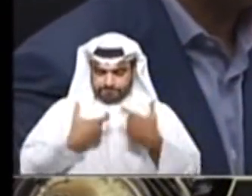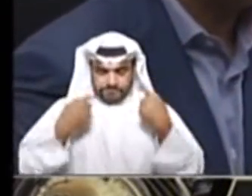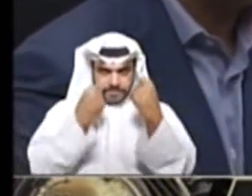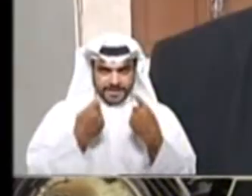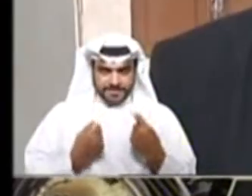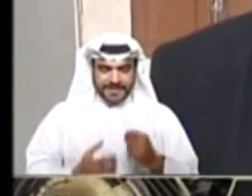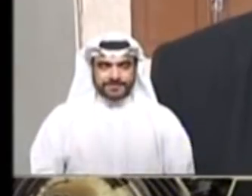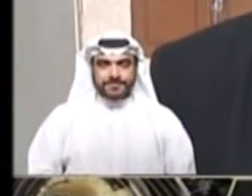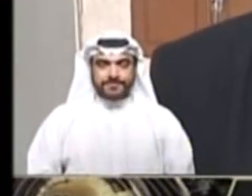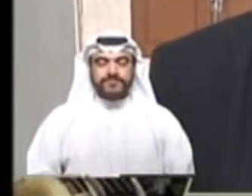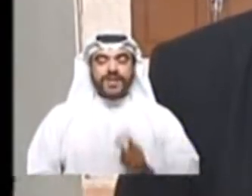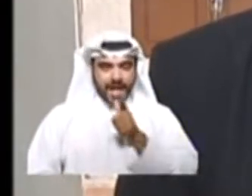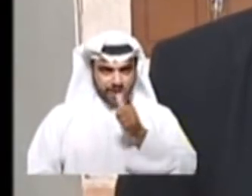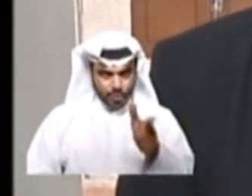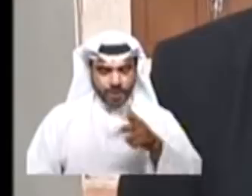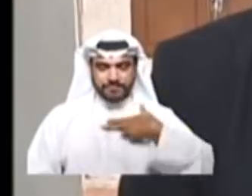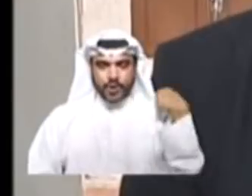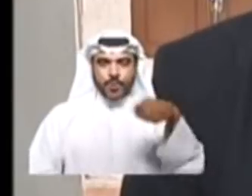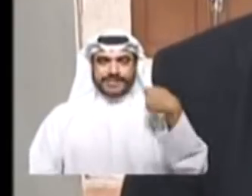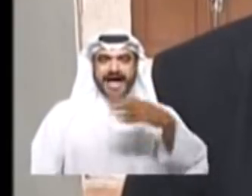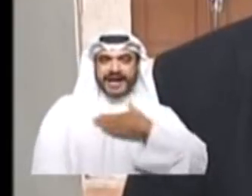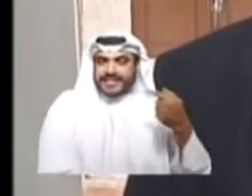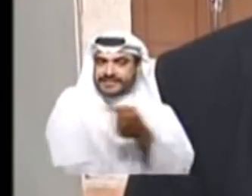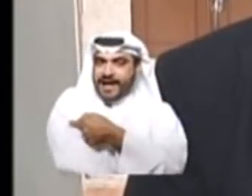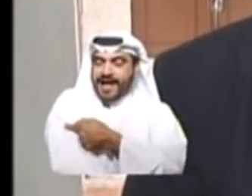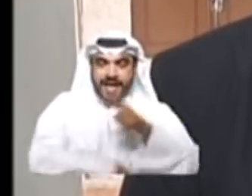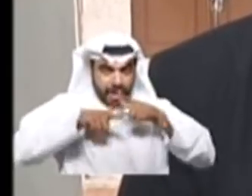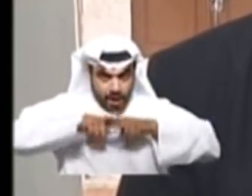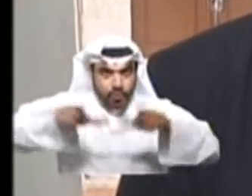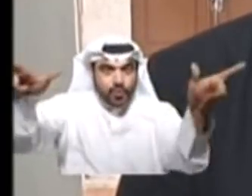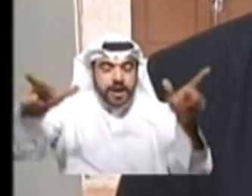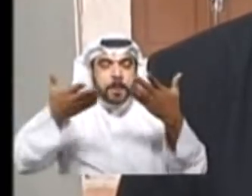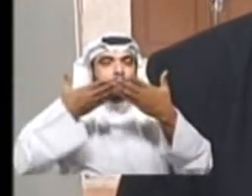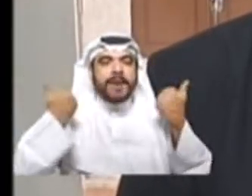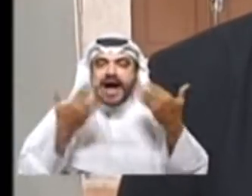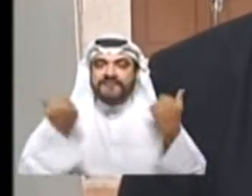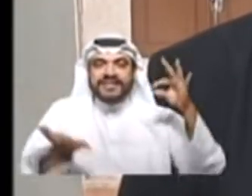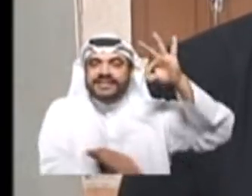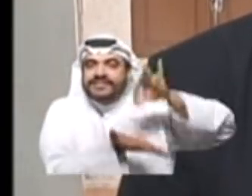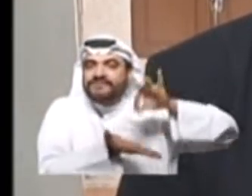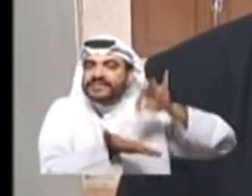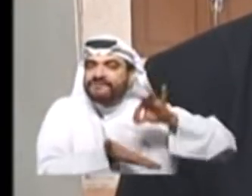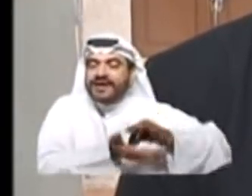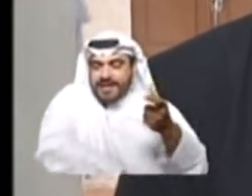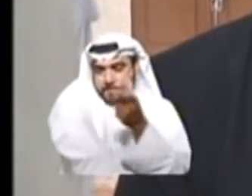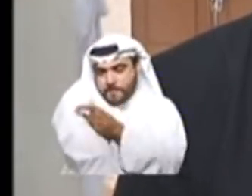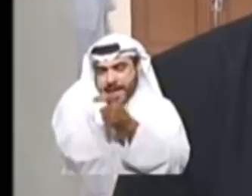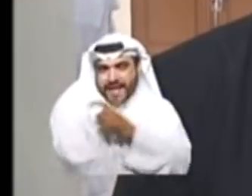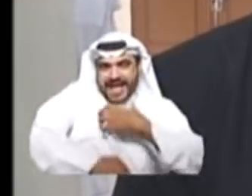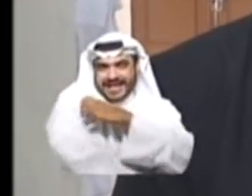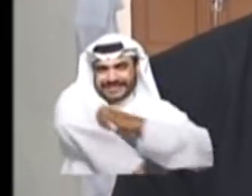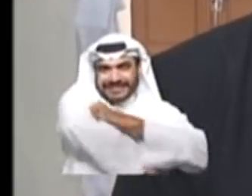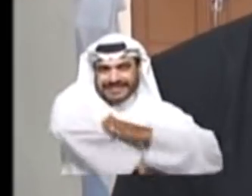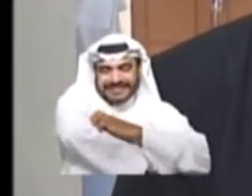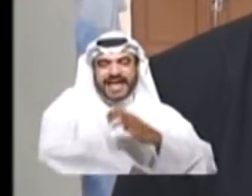المرض. إذا نفت وزارة الصحة ما تم تداوله عبر مواقع التواصل الاجتماعي عن وجود حالات مصابة بمرض الجرب